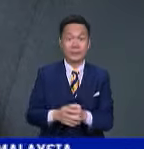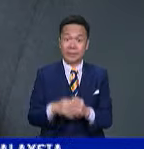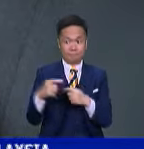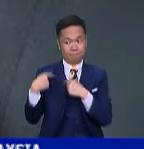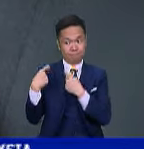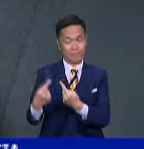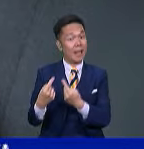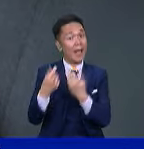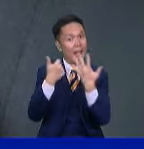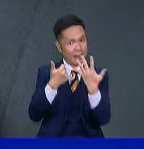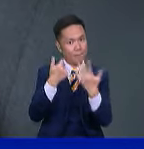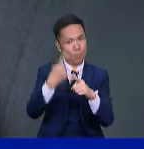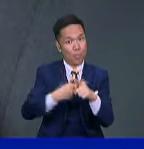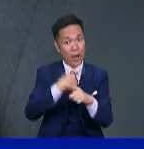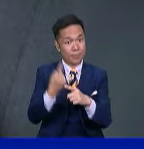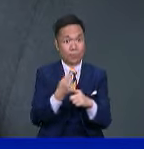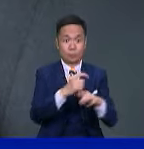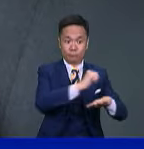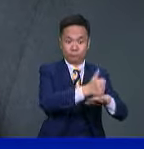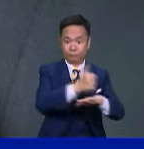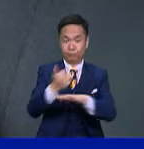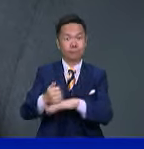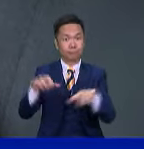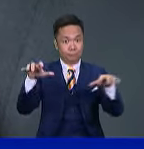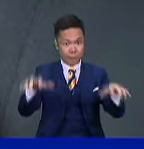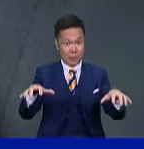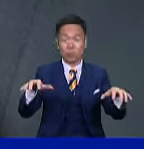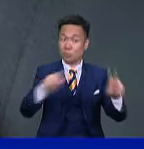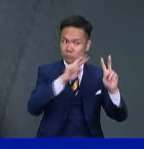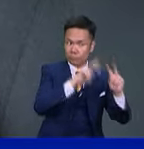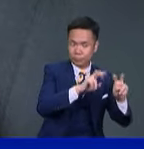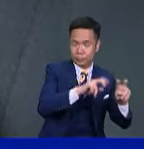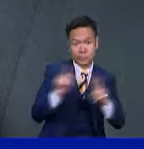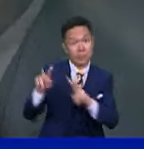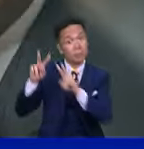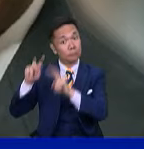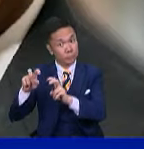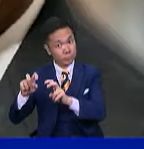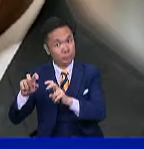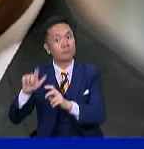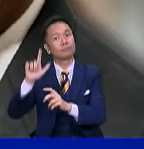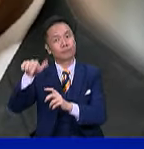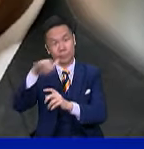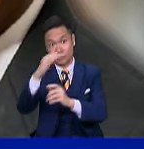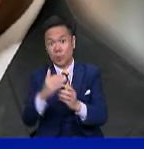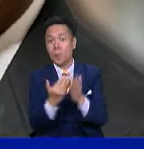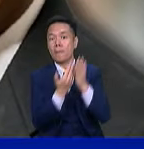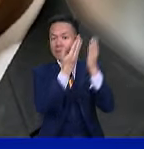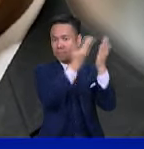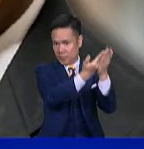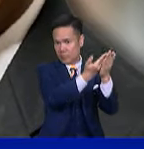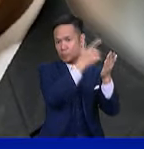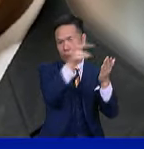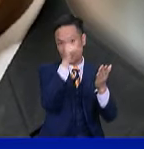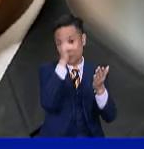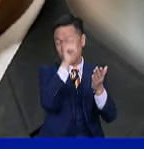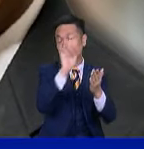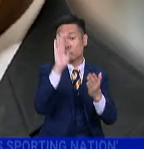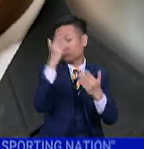bulan turut diberikan kepada kedua-dua pasukan ini untuk memperoleh dapatkan dan cadangan sebelum dibentangkan untuk susulan